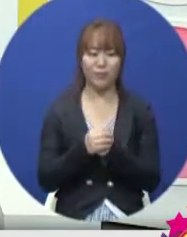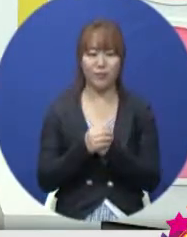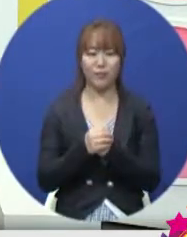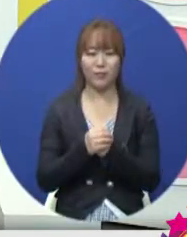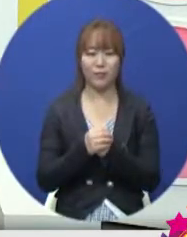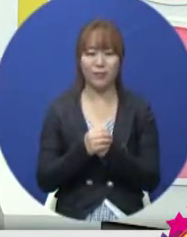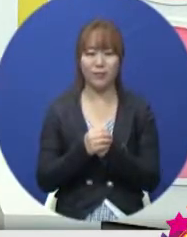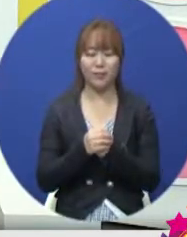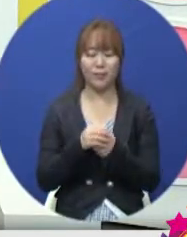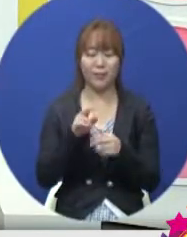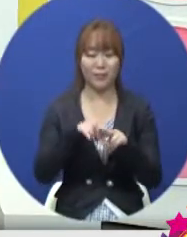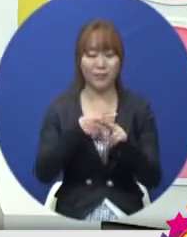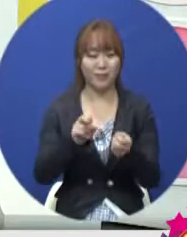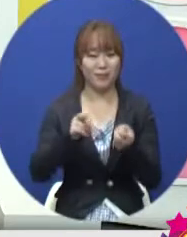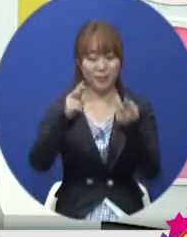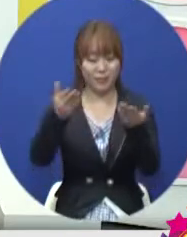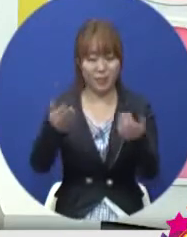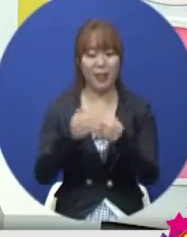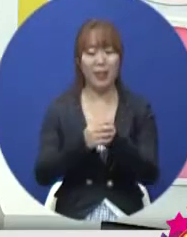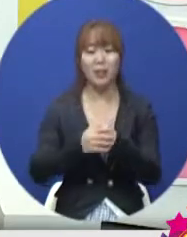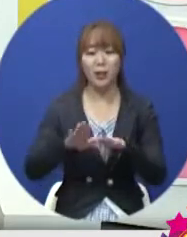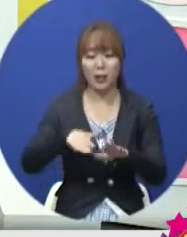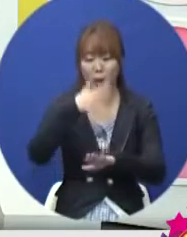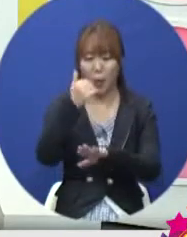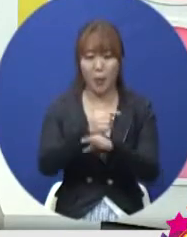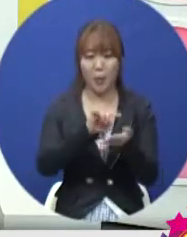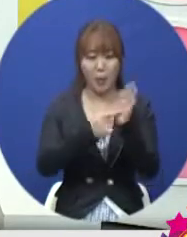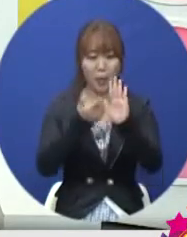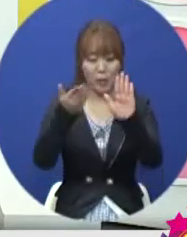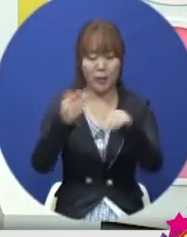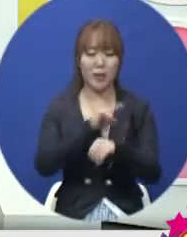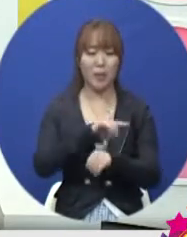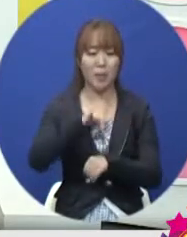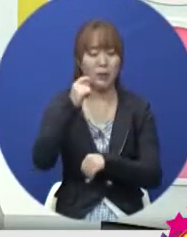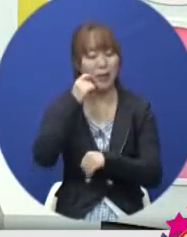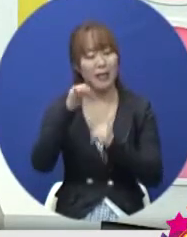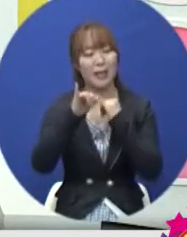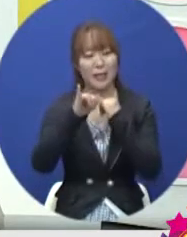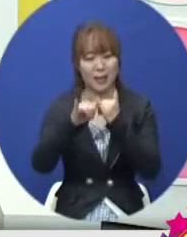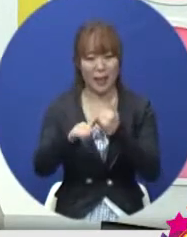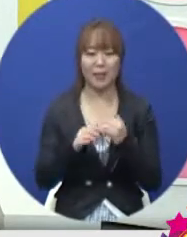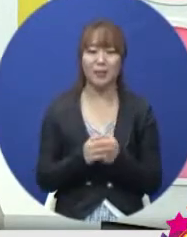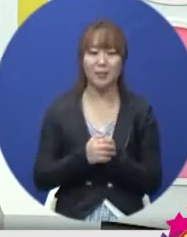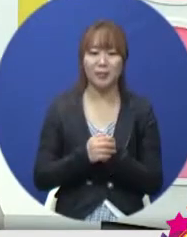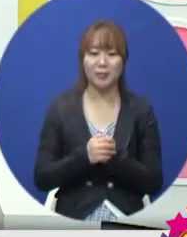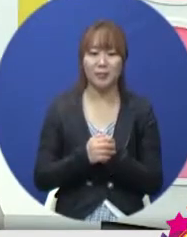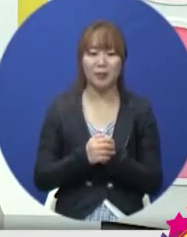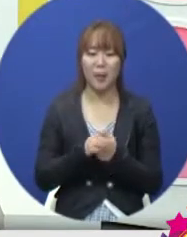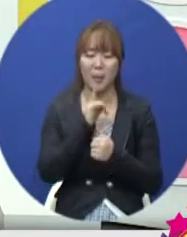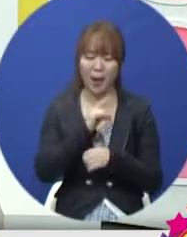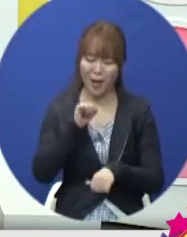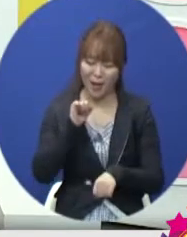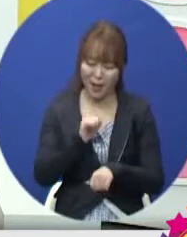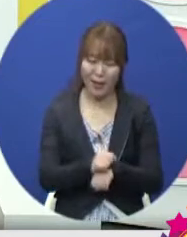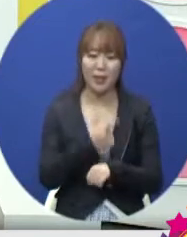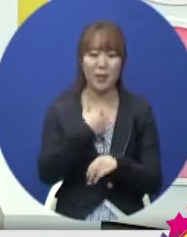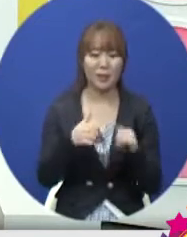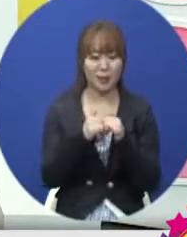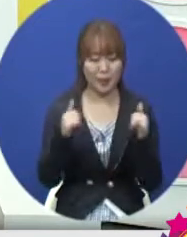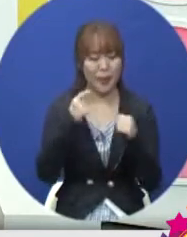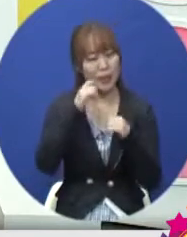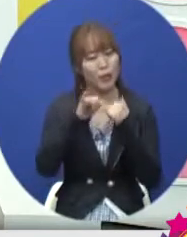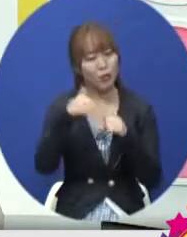보내드리도록 하겠습니다. 네. 자, 이제 결과 발표를 하도록 할게요. 먼저 네, 인기상입니다. 말씀도 잘해주신 인기상.